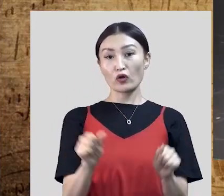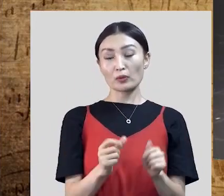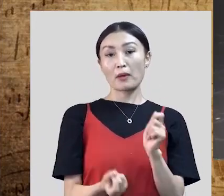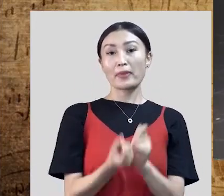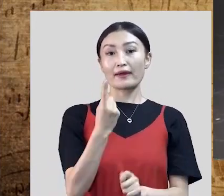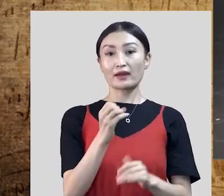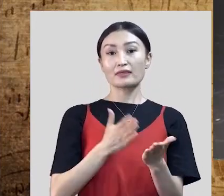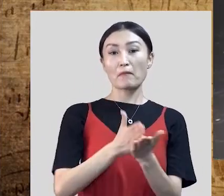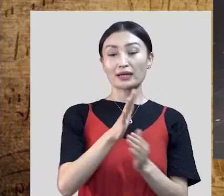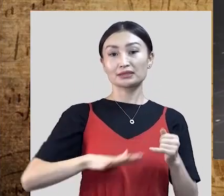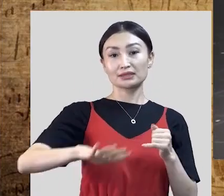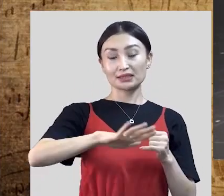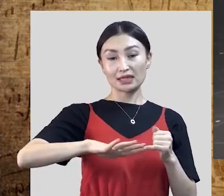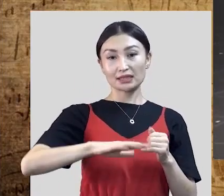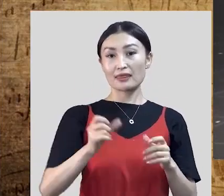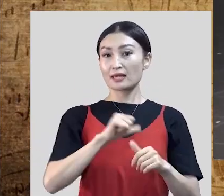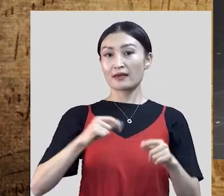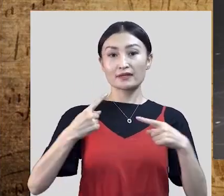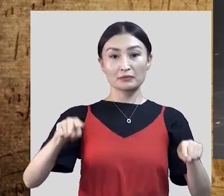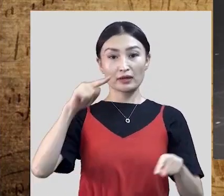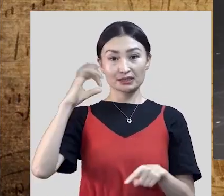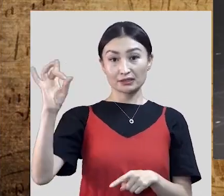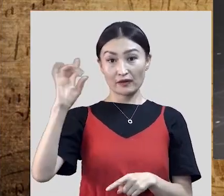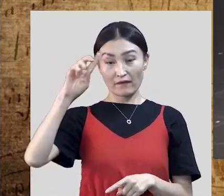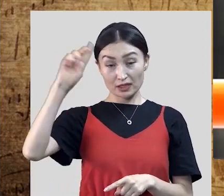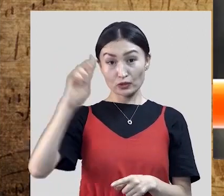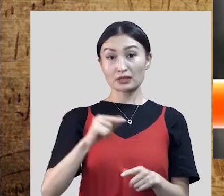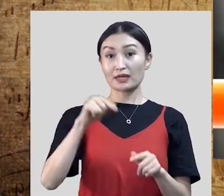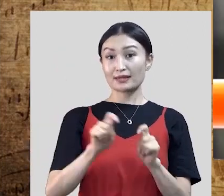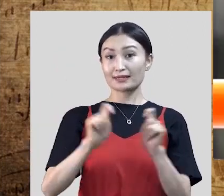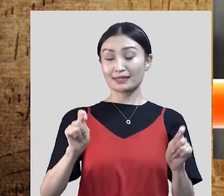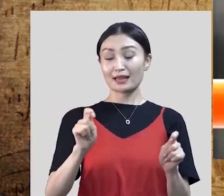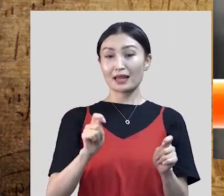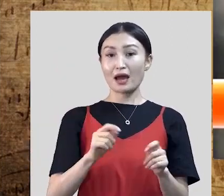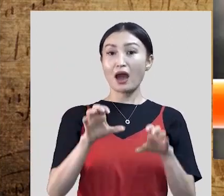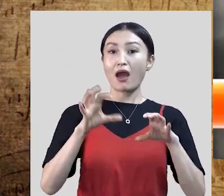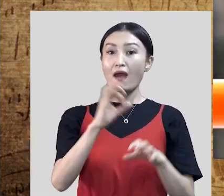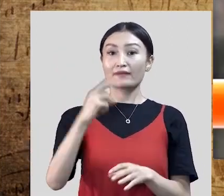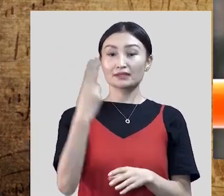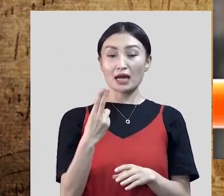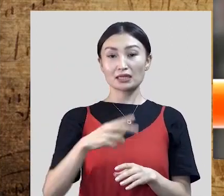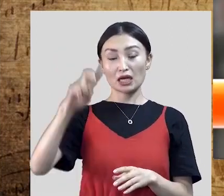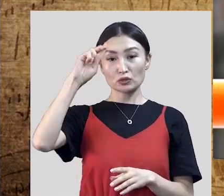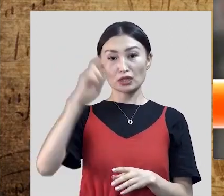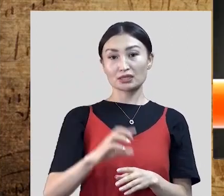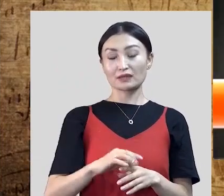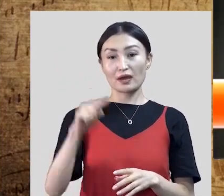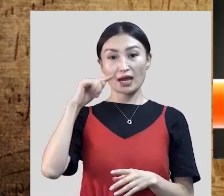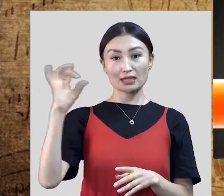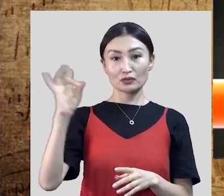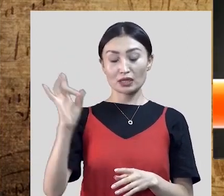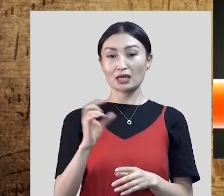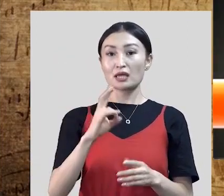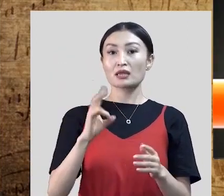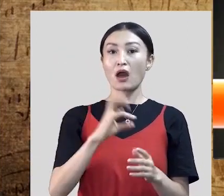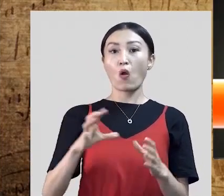появление на политической карте мира независимого кыргызского государства. Она создала легитимную основу кыргызской государственности, основанную